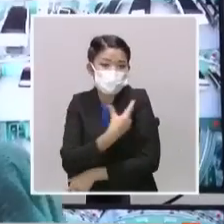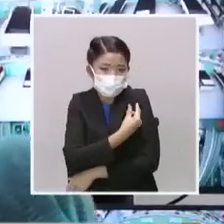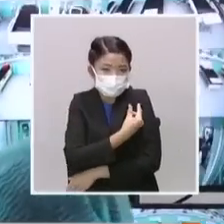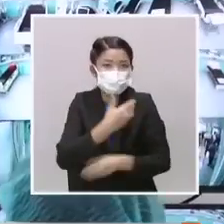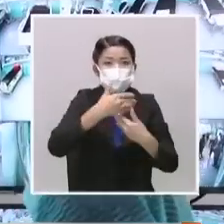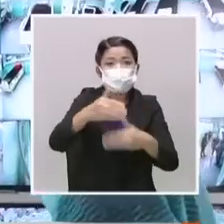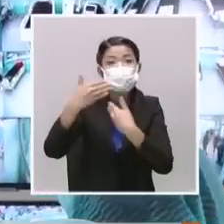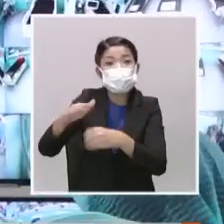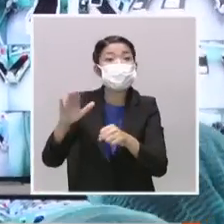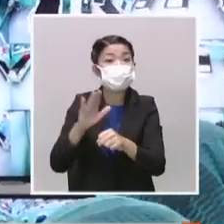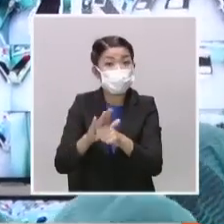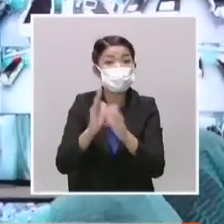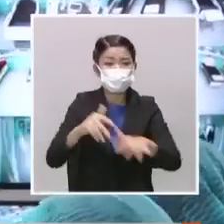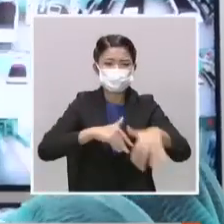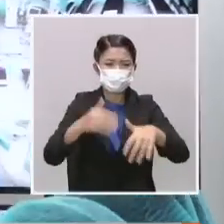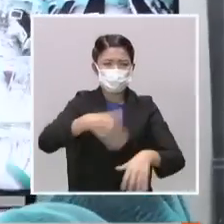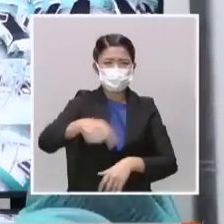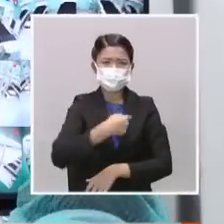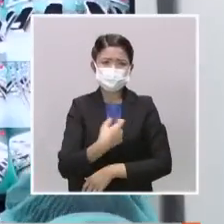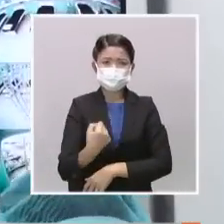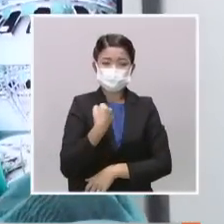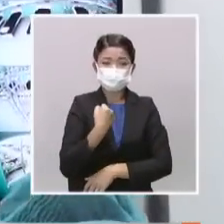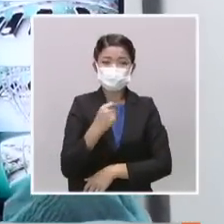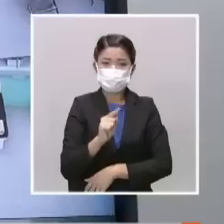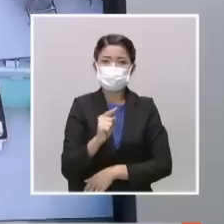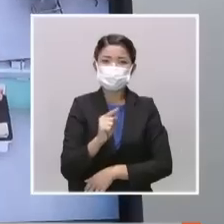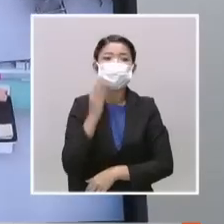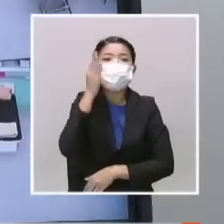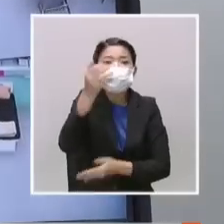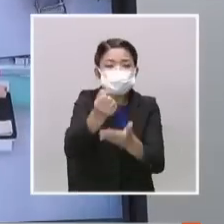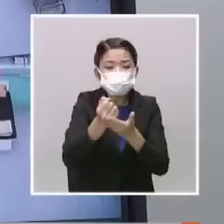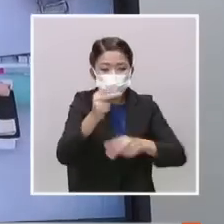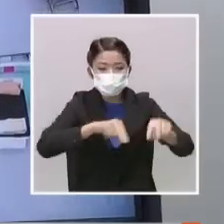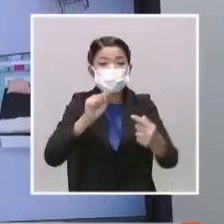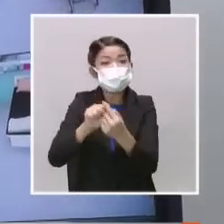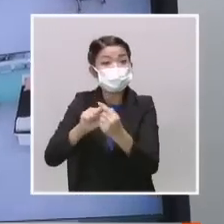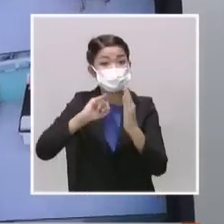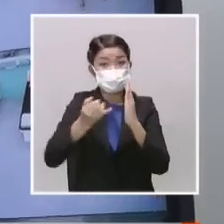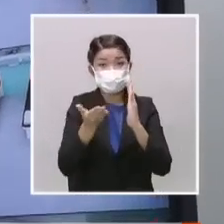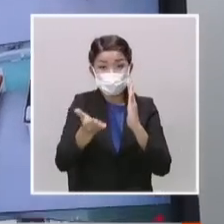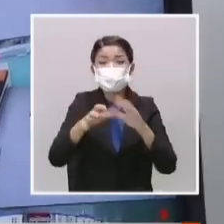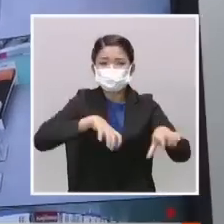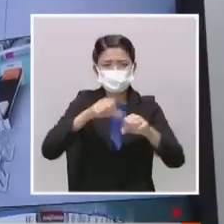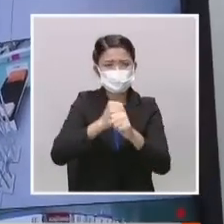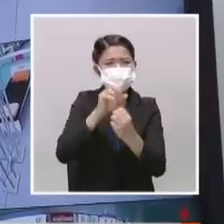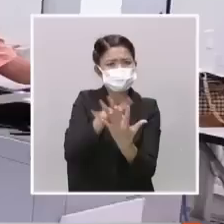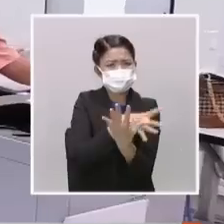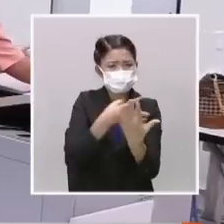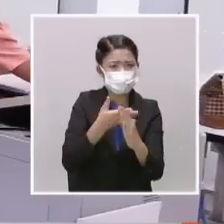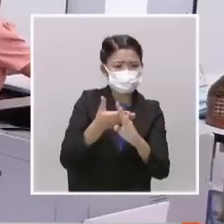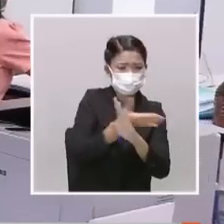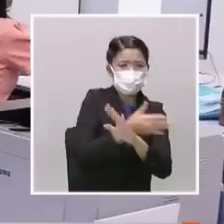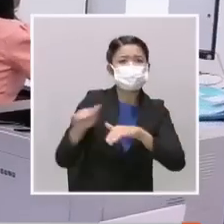ให้เพียงพอค่ะเพื่อให้ประชาชนมั่นใจว่าจะได้รับการดูแลอย่างเหมาะสมแล้วก็ขอให้ทุกจังหวัดเร่งจัดทำแผนเตรียมความ